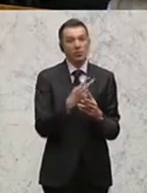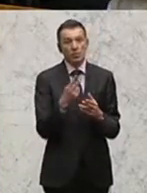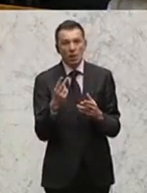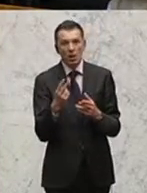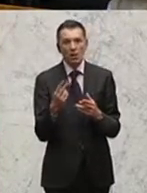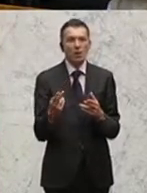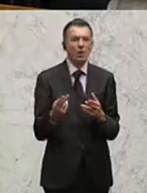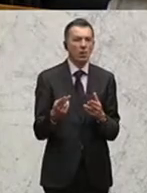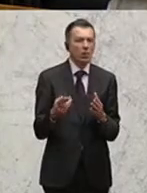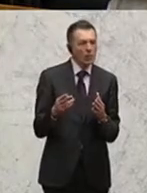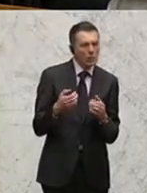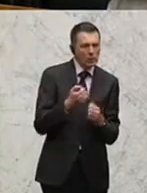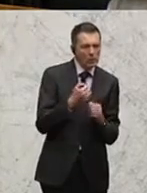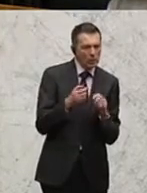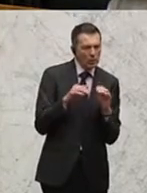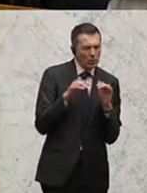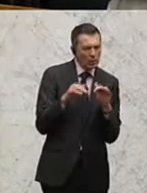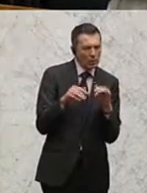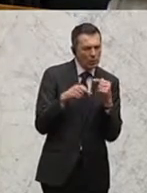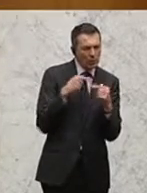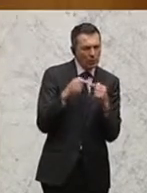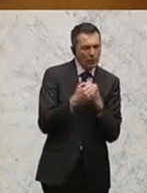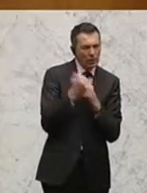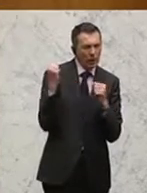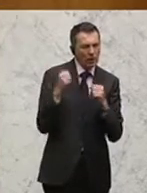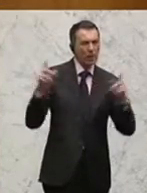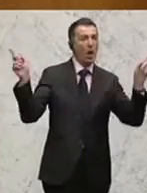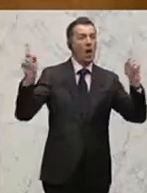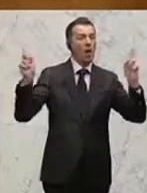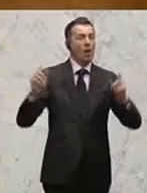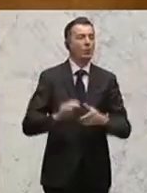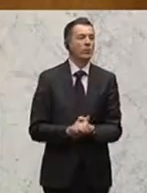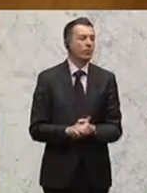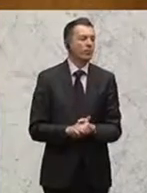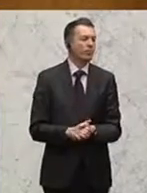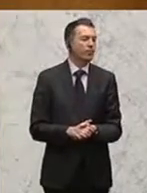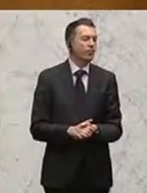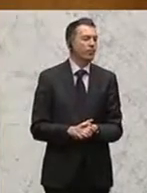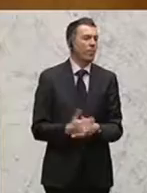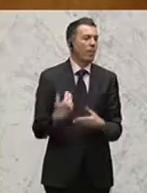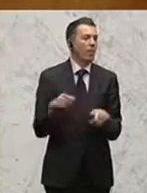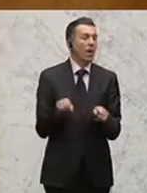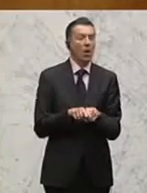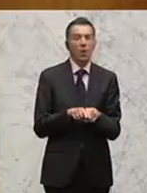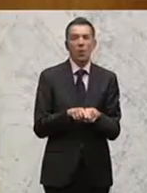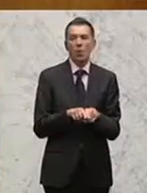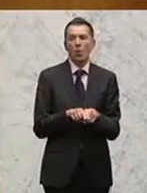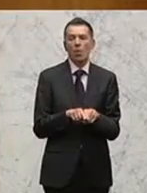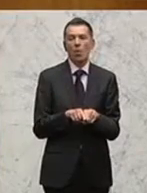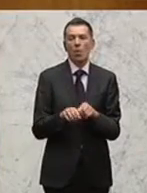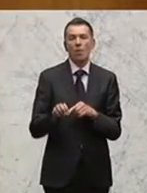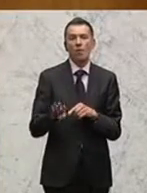sie hier vor allem gewisse Radikalisierungstendenzen letztendlich auch bemerken. Und so war es auch im Fall